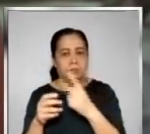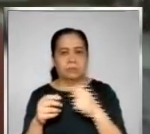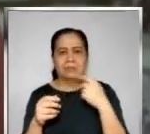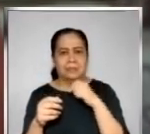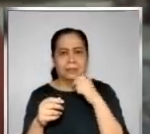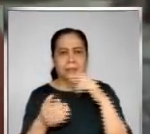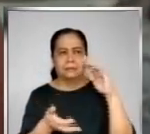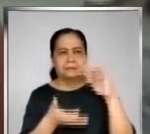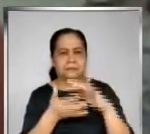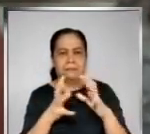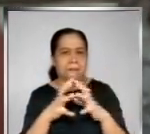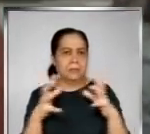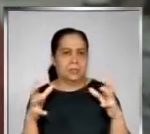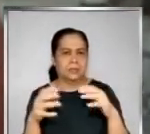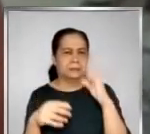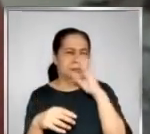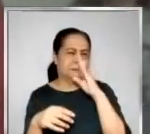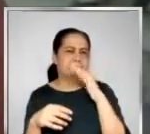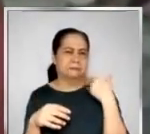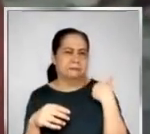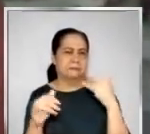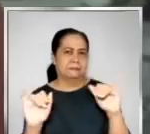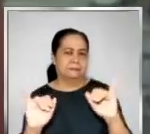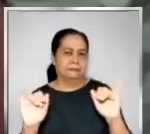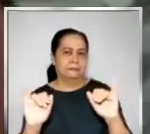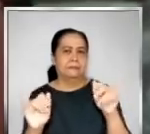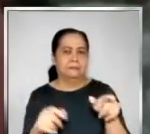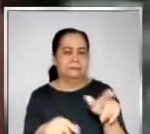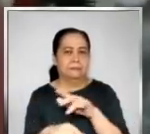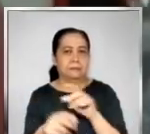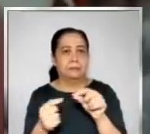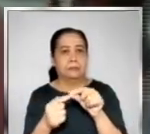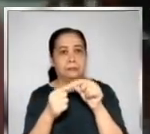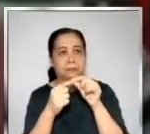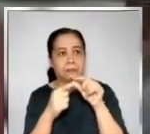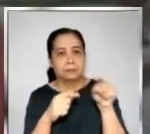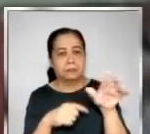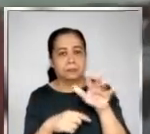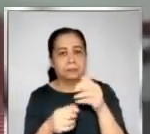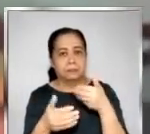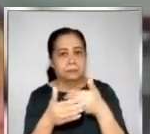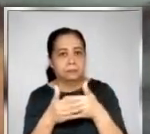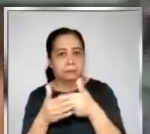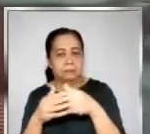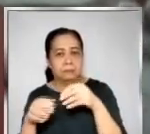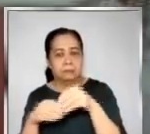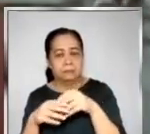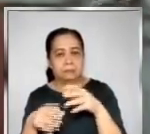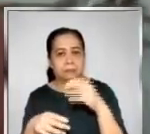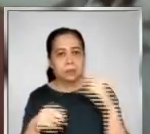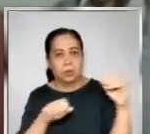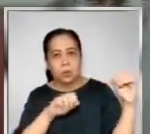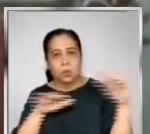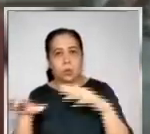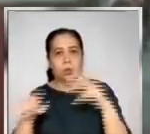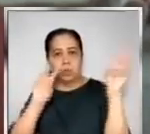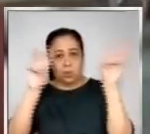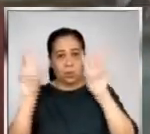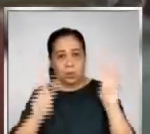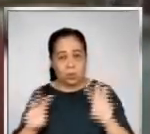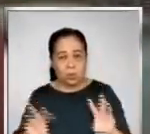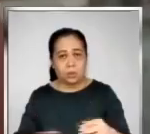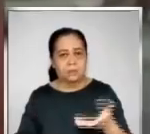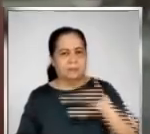mga sangsang na amoy ng ammonia, lalo na kung depende yung takbungan ng hangin. Kaya yung mga nagdadaan dito, amoy na amoy